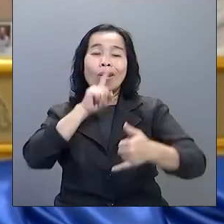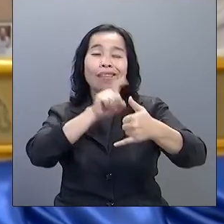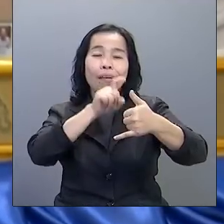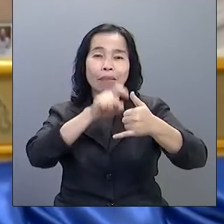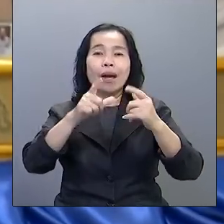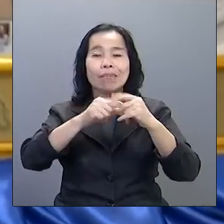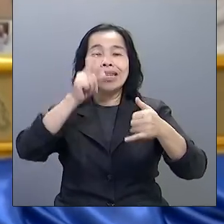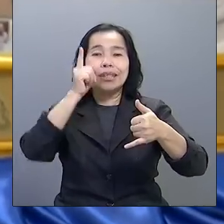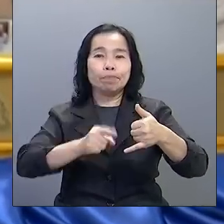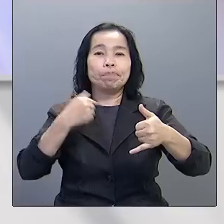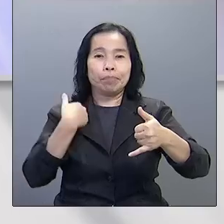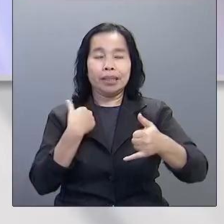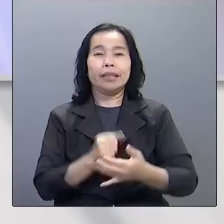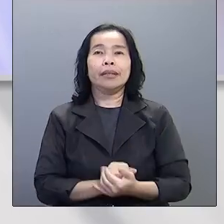ๆเรื่อง